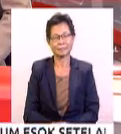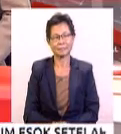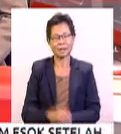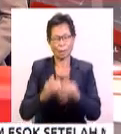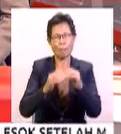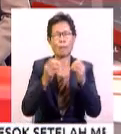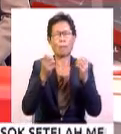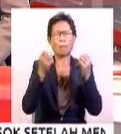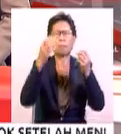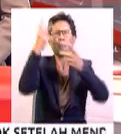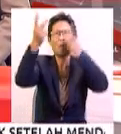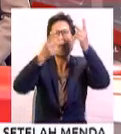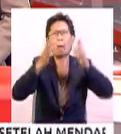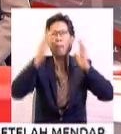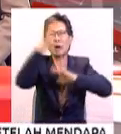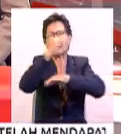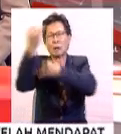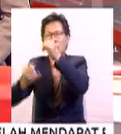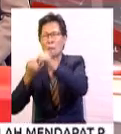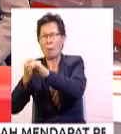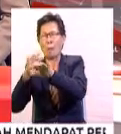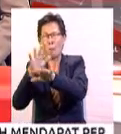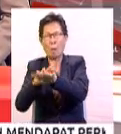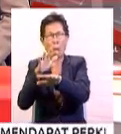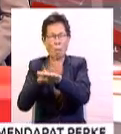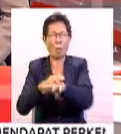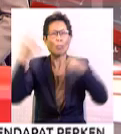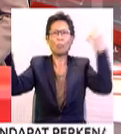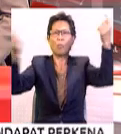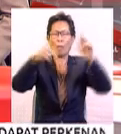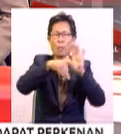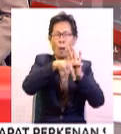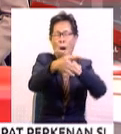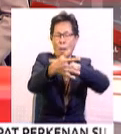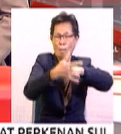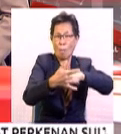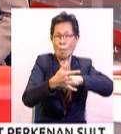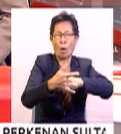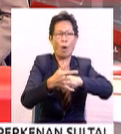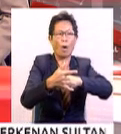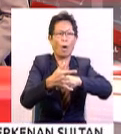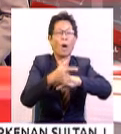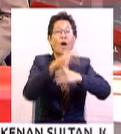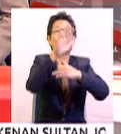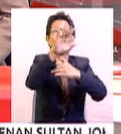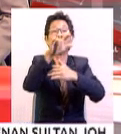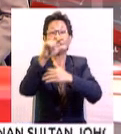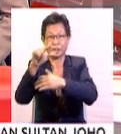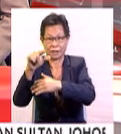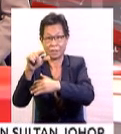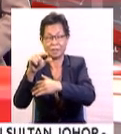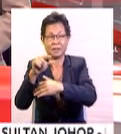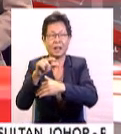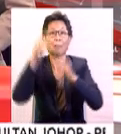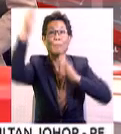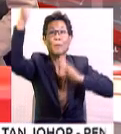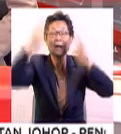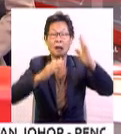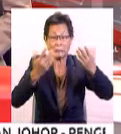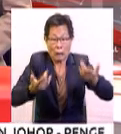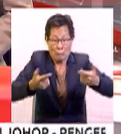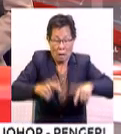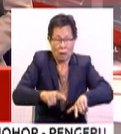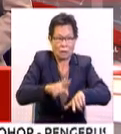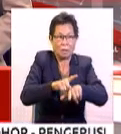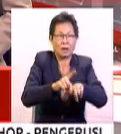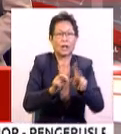Lebih ramai pengunjung tempatan dan antarabangsa dilihat memeriahkan pameran teknologi mudah alih generasi kelima 5G Malaysia yang sedang